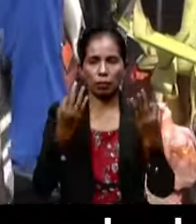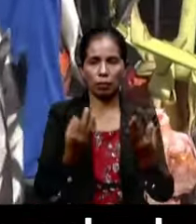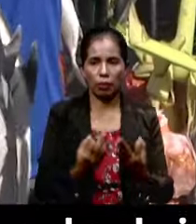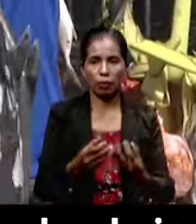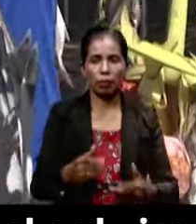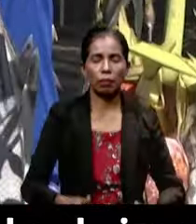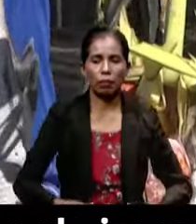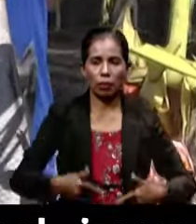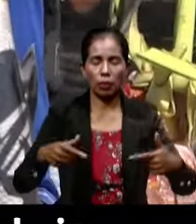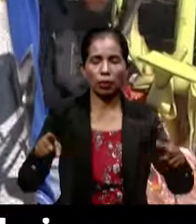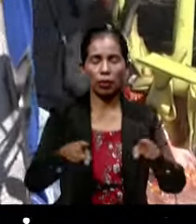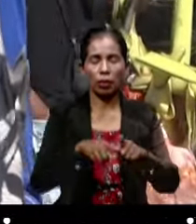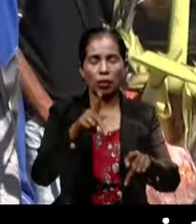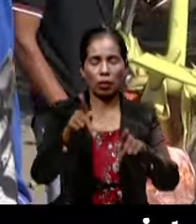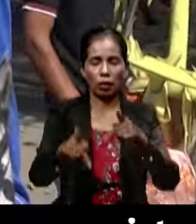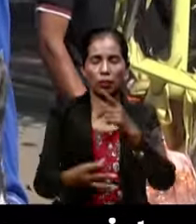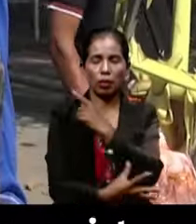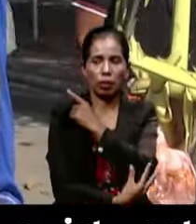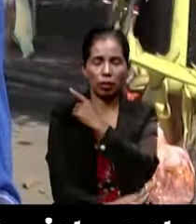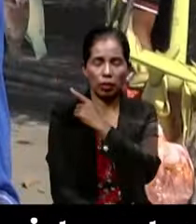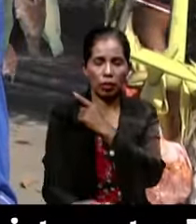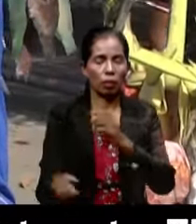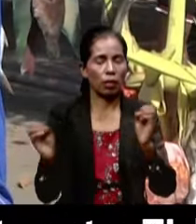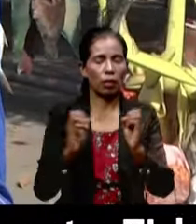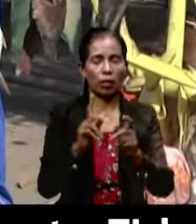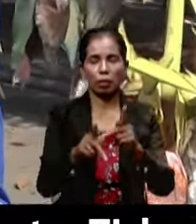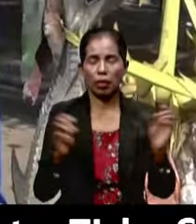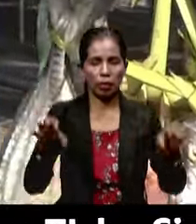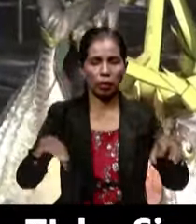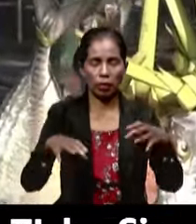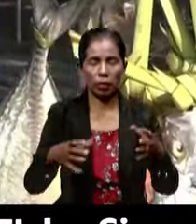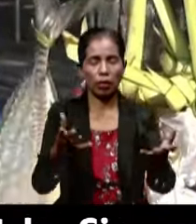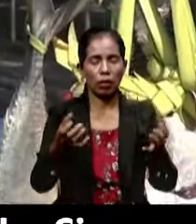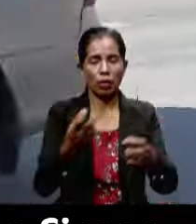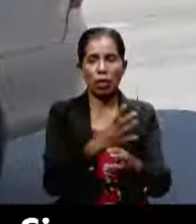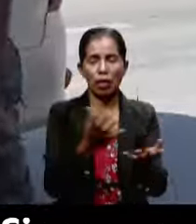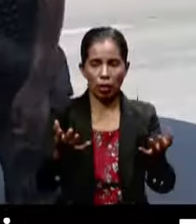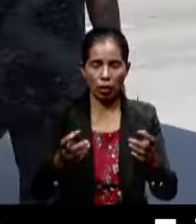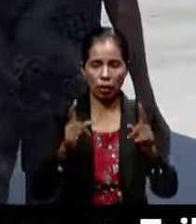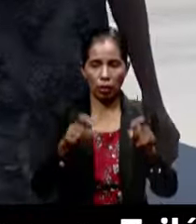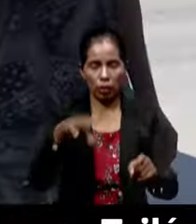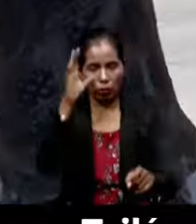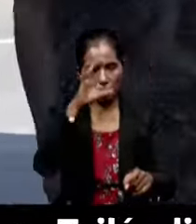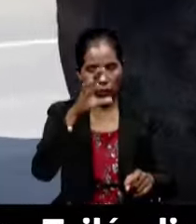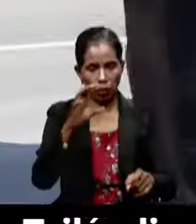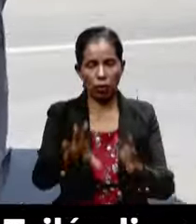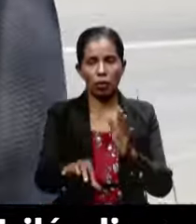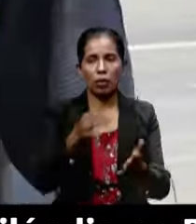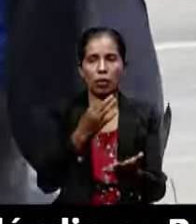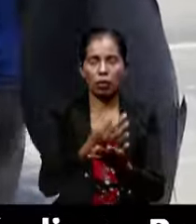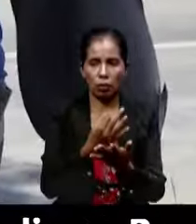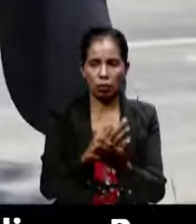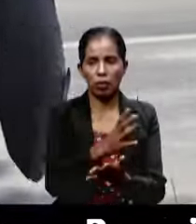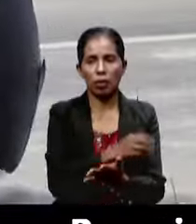moris sanesang ema desemprego. Hosi tuasang umelaran obriga hakara kalakui tengki buka miu suri hetang neti kosan